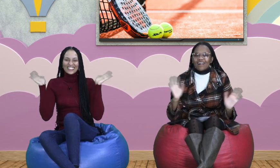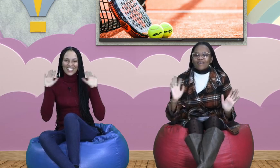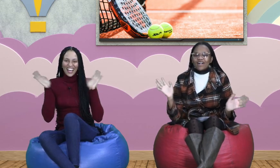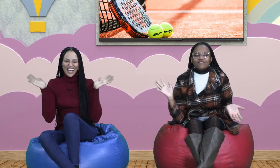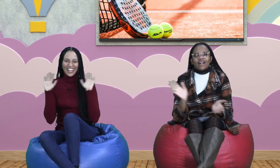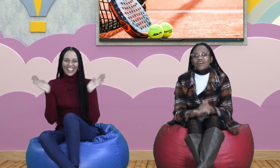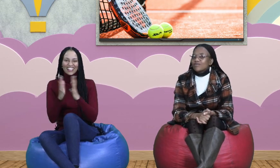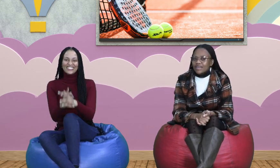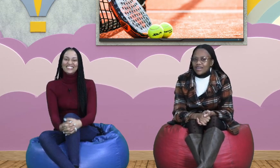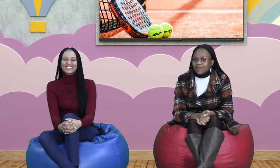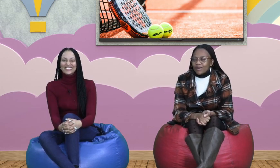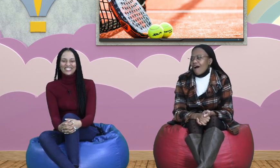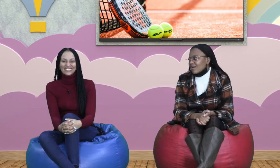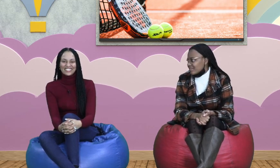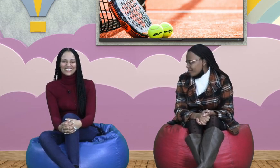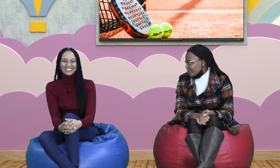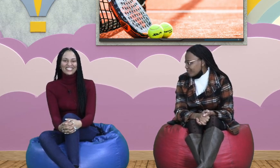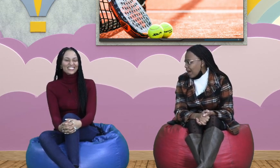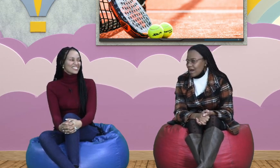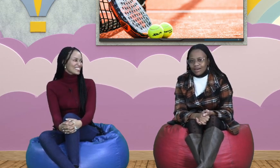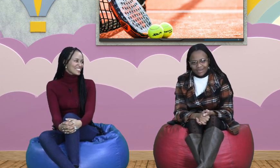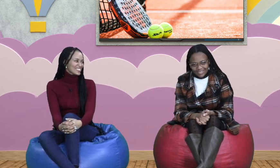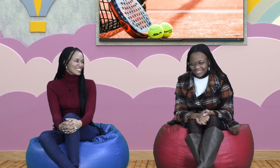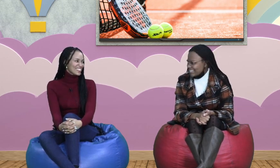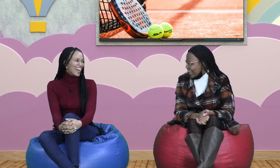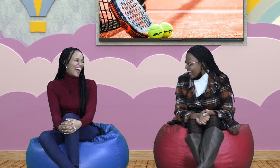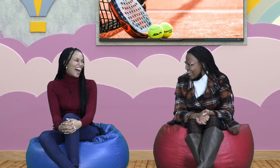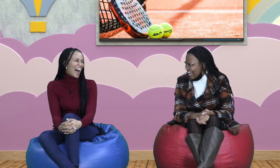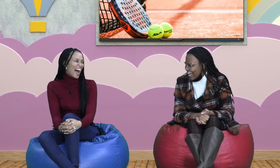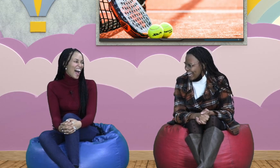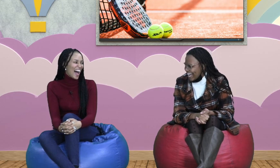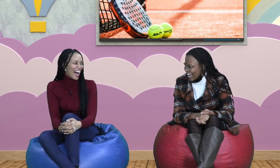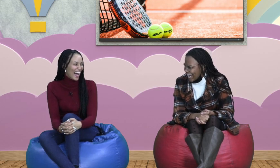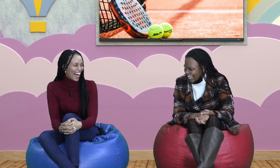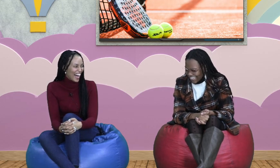Hi allemaal, welkom terug bij Actief Kinders. Nee?